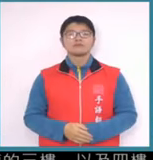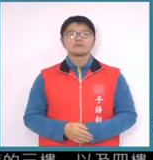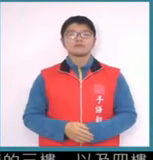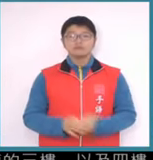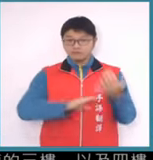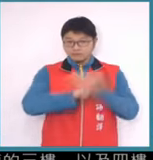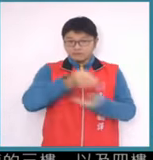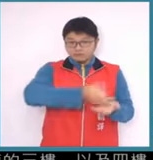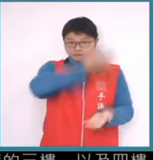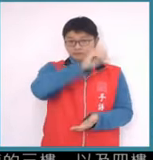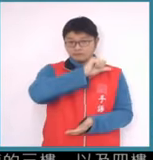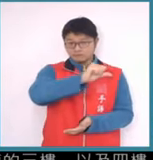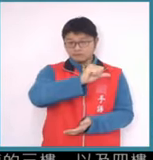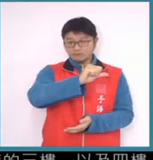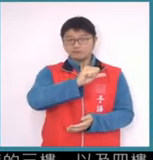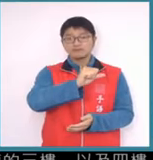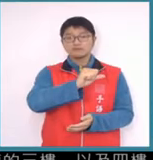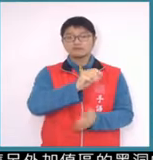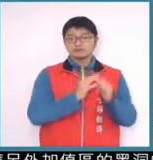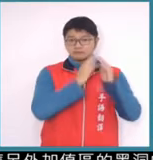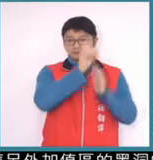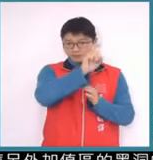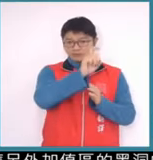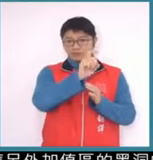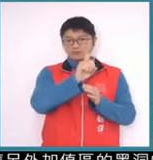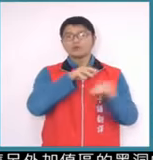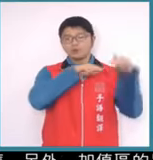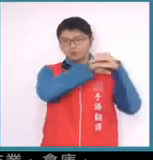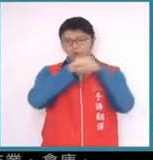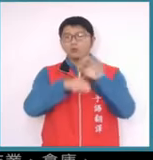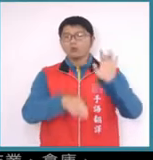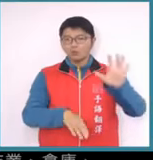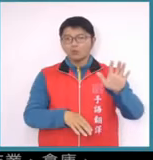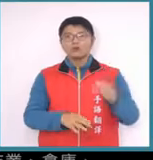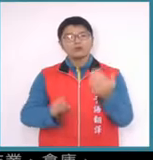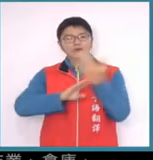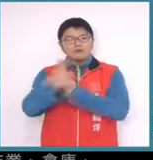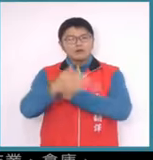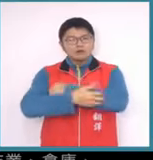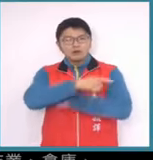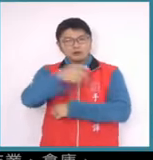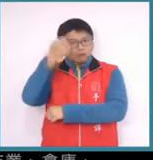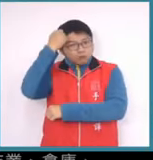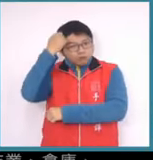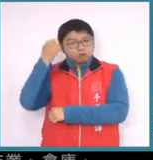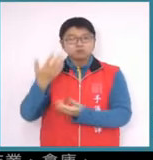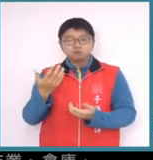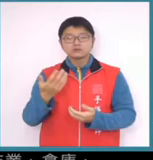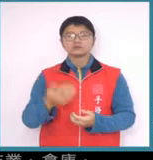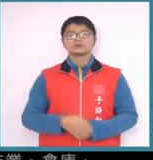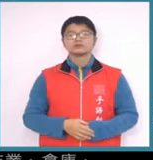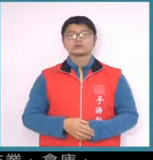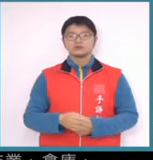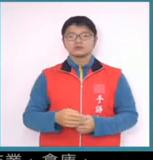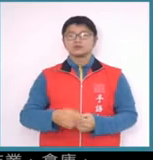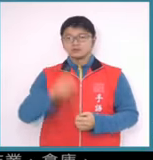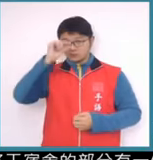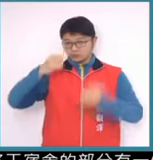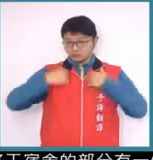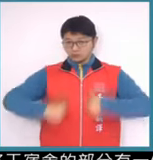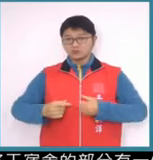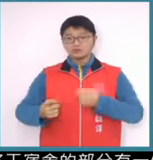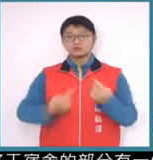A 栋的10楼有他们的作业仓库。那移工宿舍的部分有一个在远雄自由贸易港区